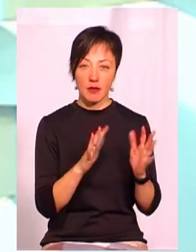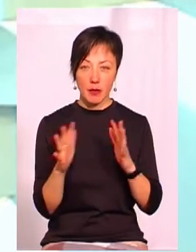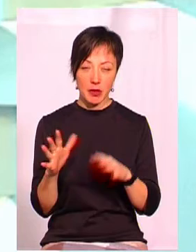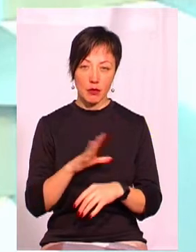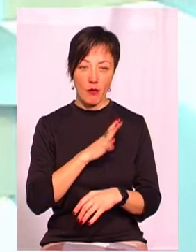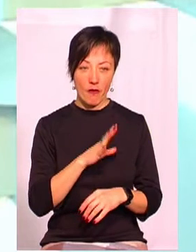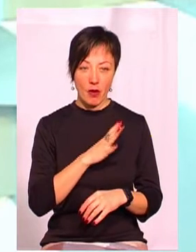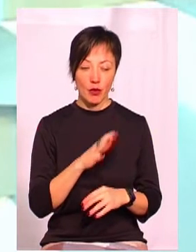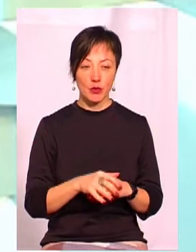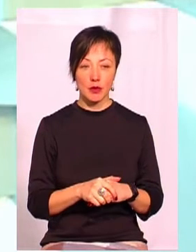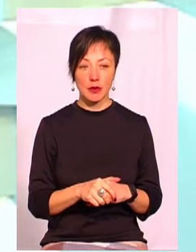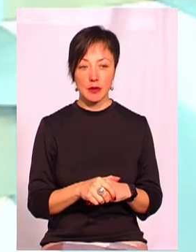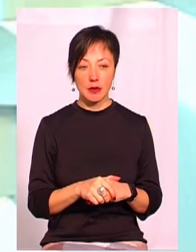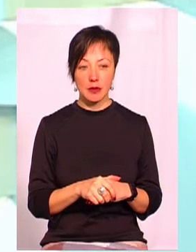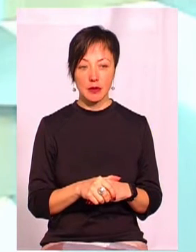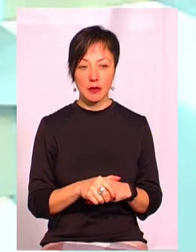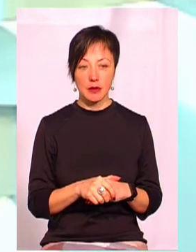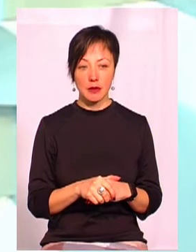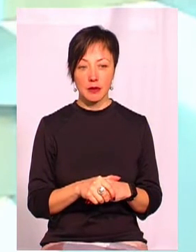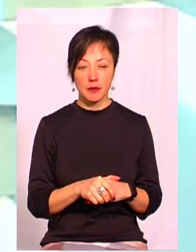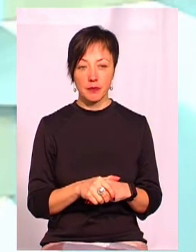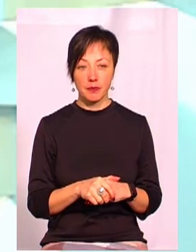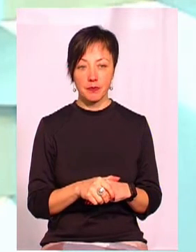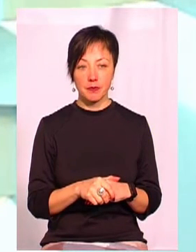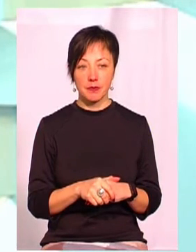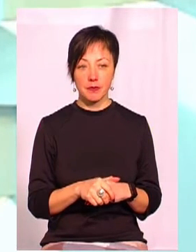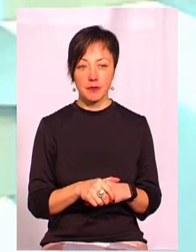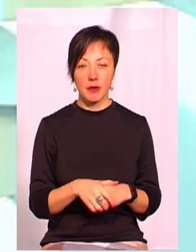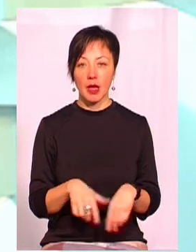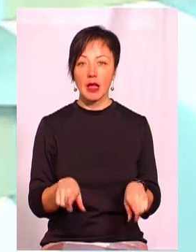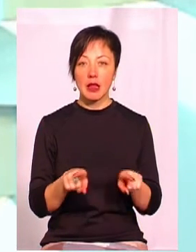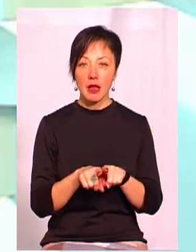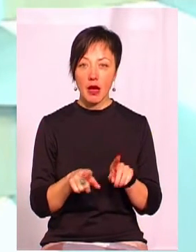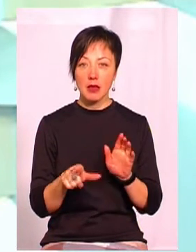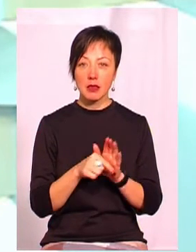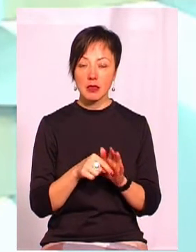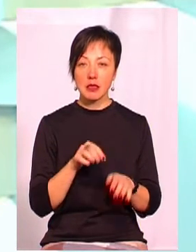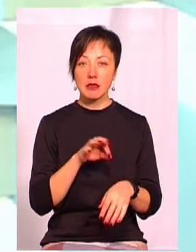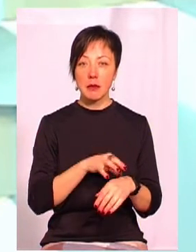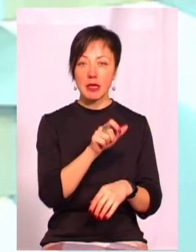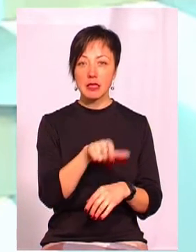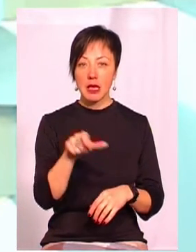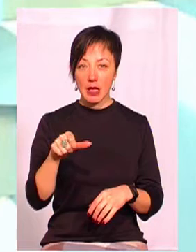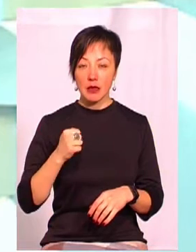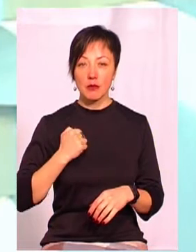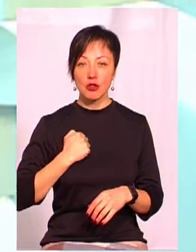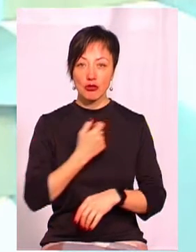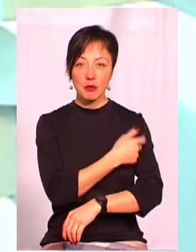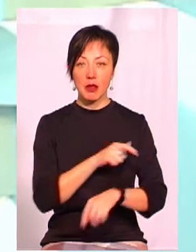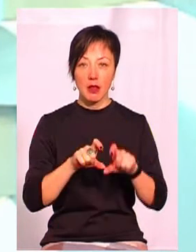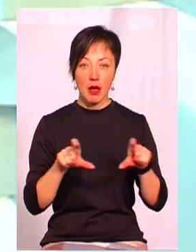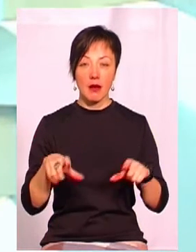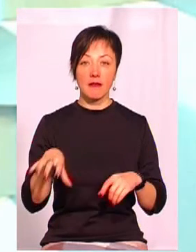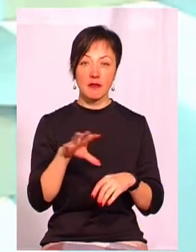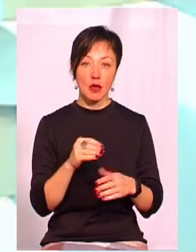бувають випадки. От, ну, так, з пацієнтами шпиталю